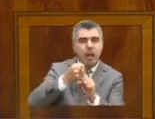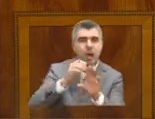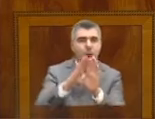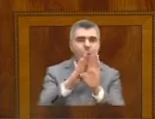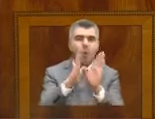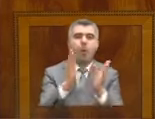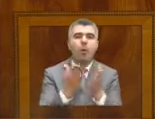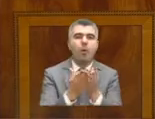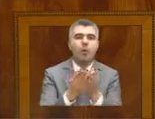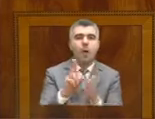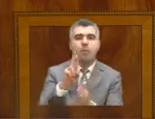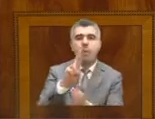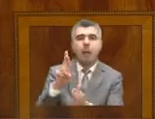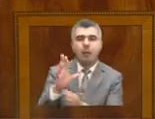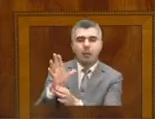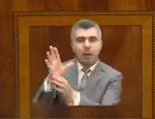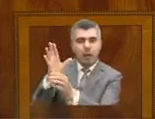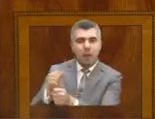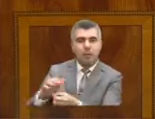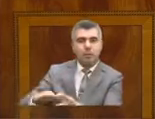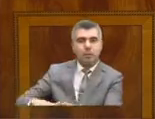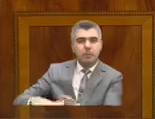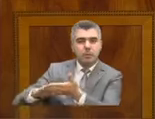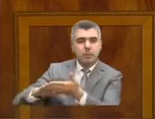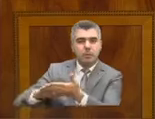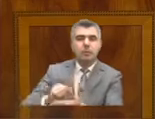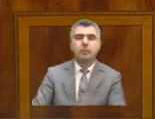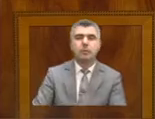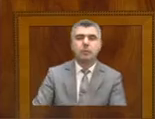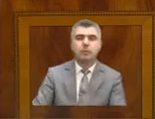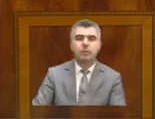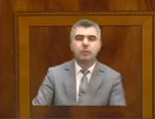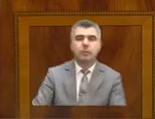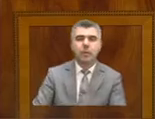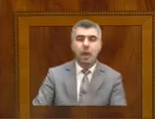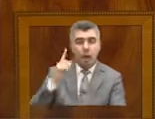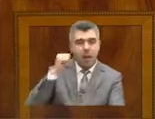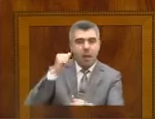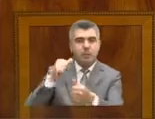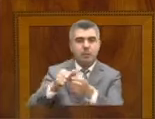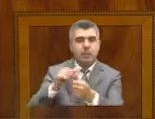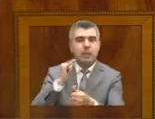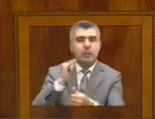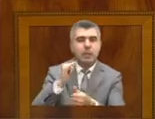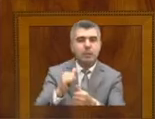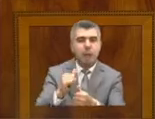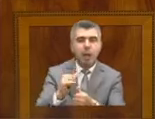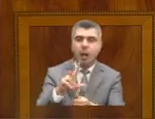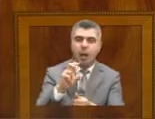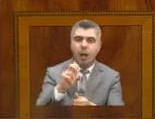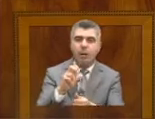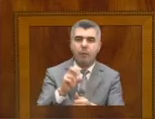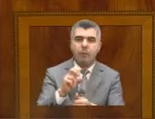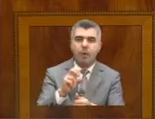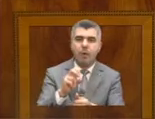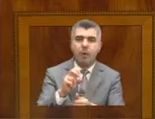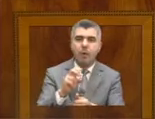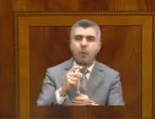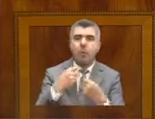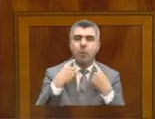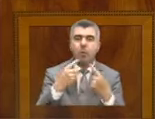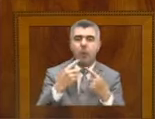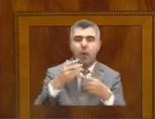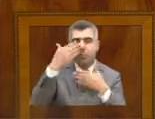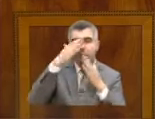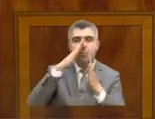الذي يقوده صاحب الجلالة نصره الله وأيده، وترصيدا للثقة التي صارت تحظى بها بلادنا لدى